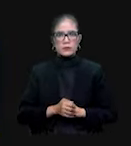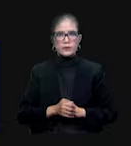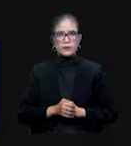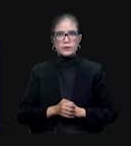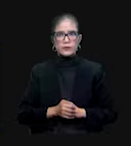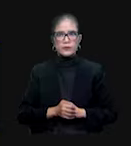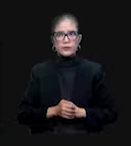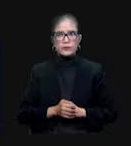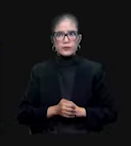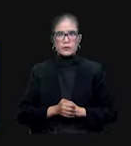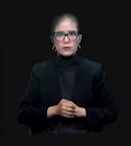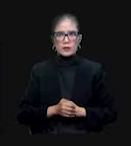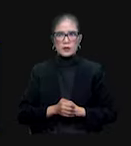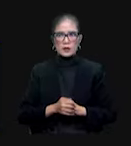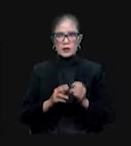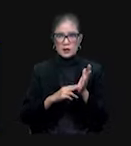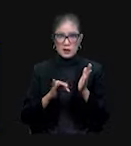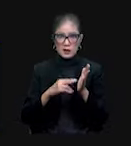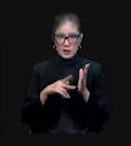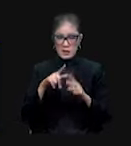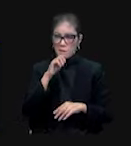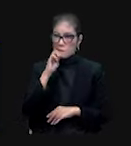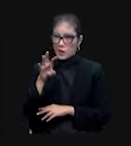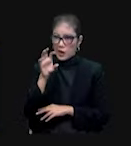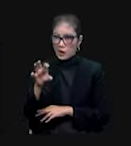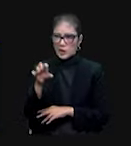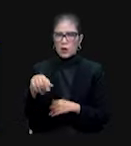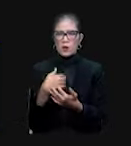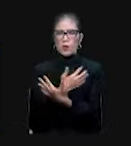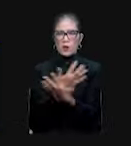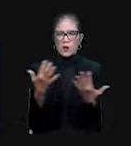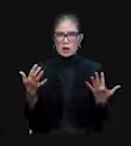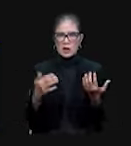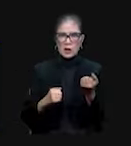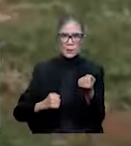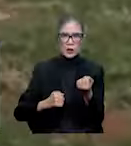Nina Agustina meradang kepada sejumlah warga pendukung paslon lain.